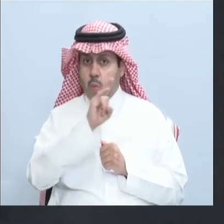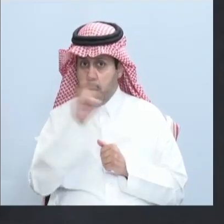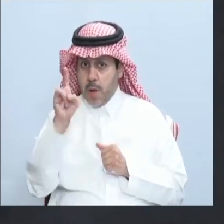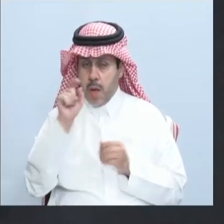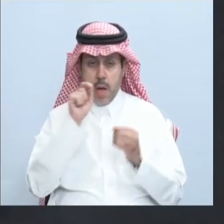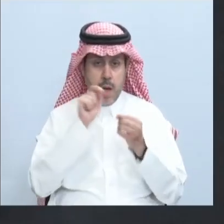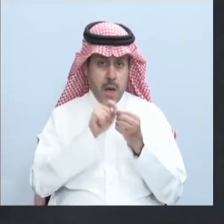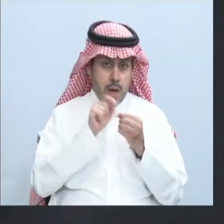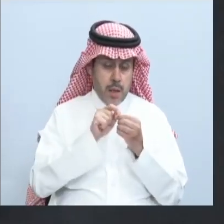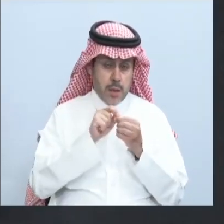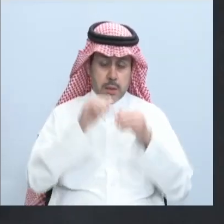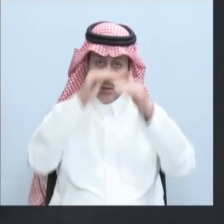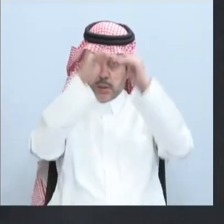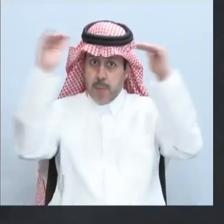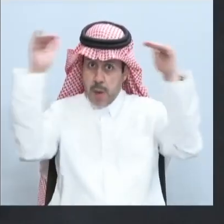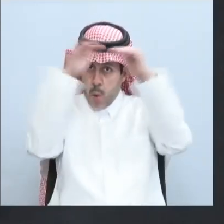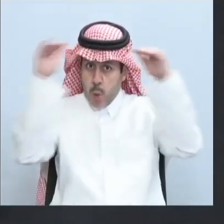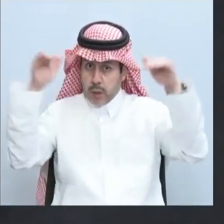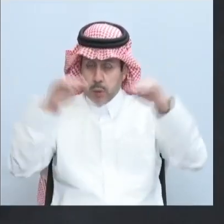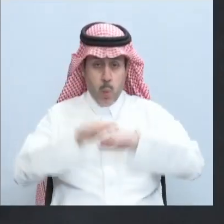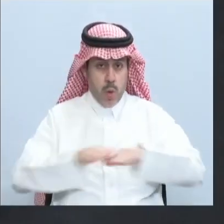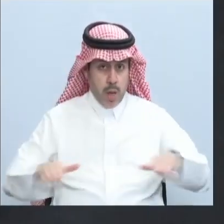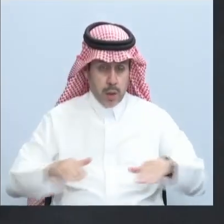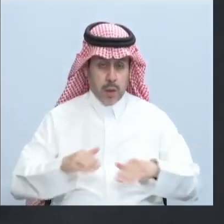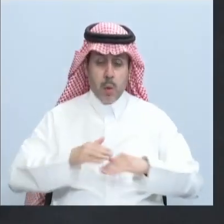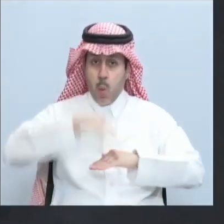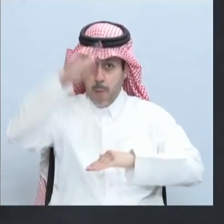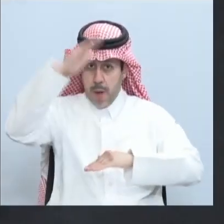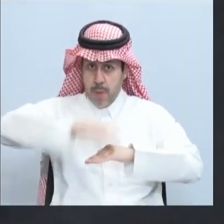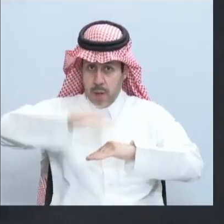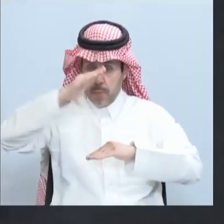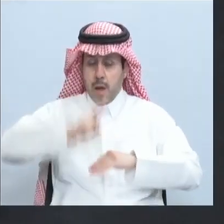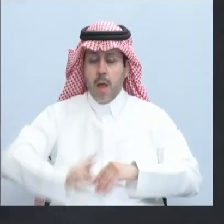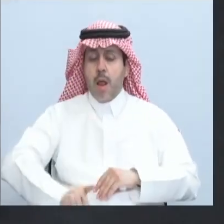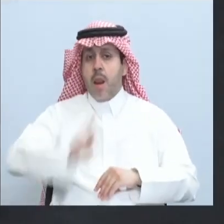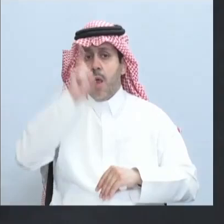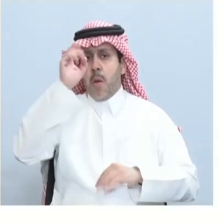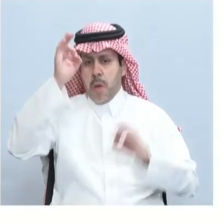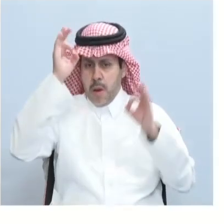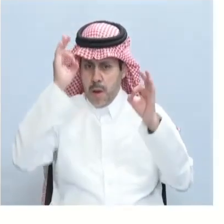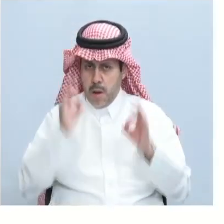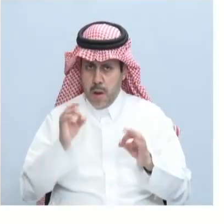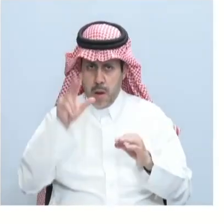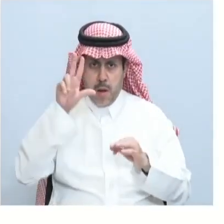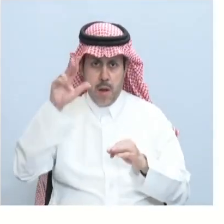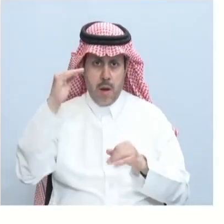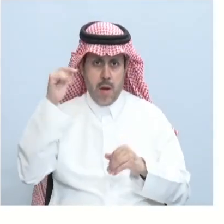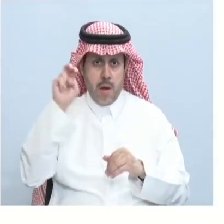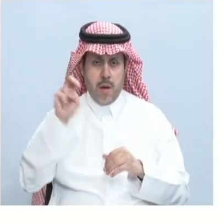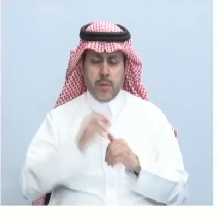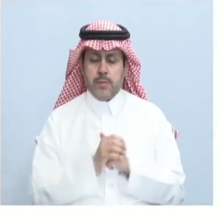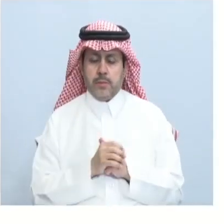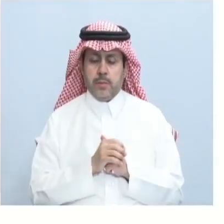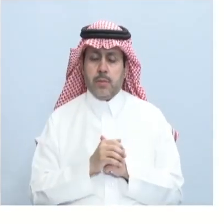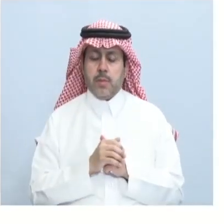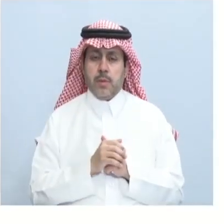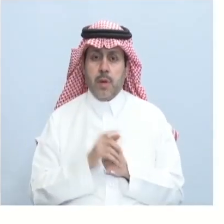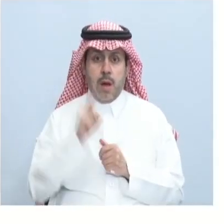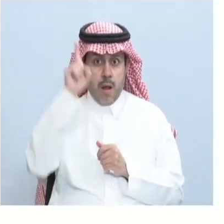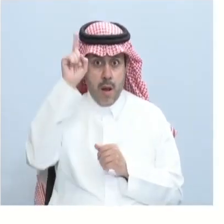السماوات والارض وما بينهما الا بالحق يخبر الله تعالى عن خلقه السماوات